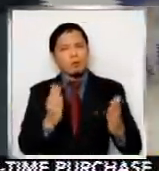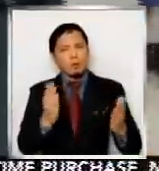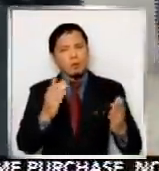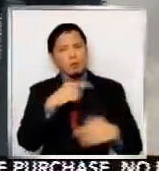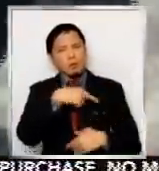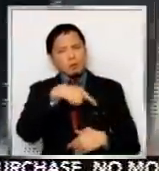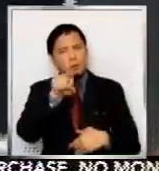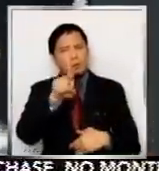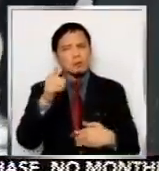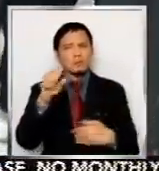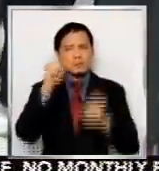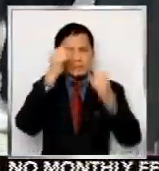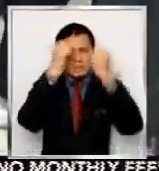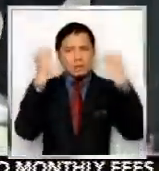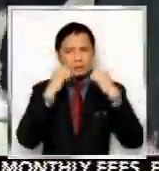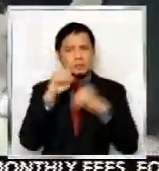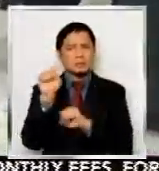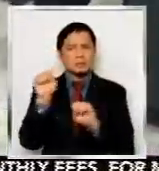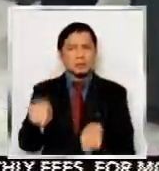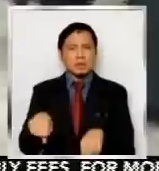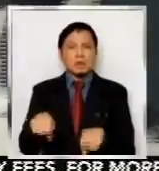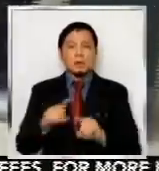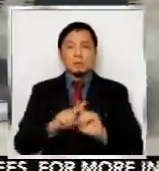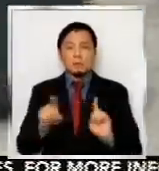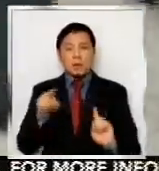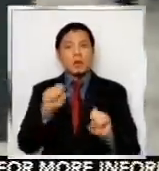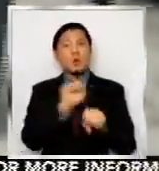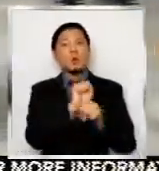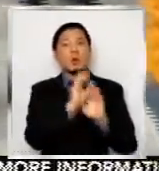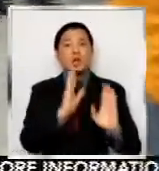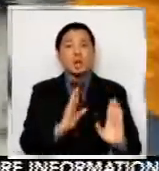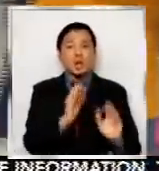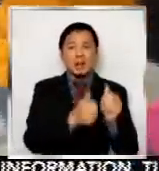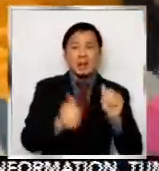Saudi basta sagot ng kanilang employers ang gastos sa